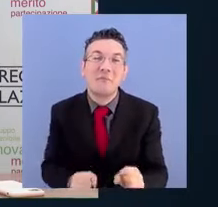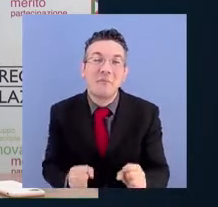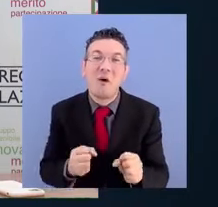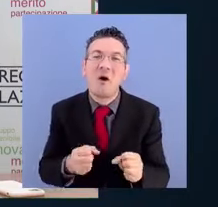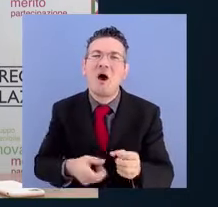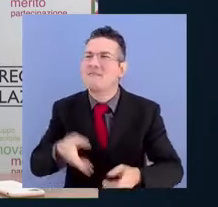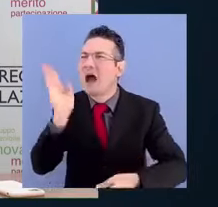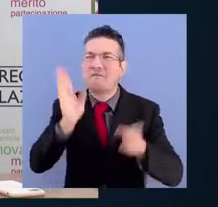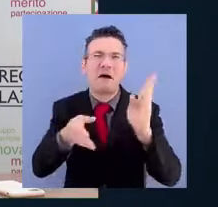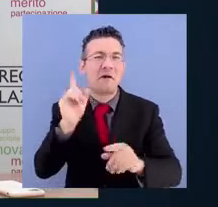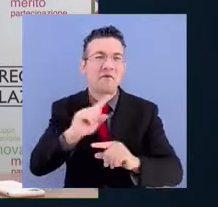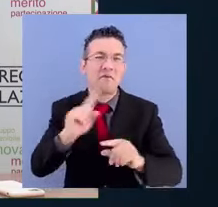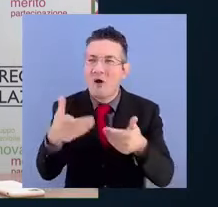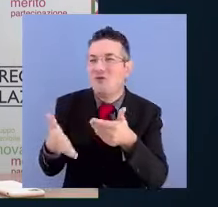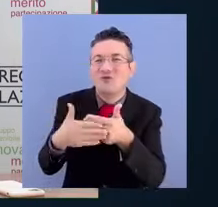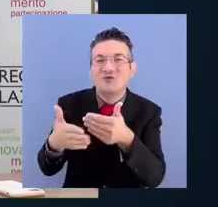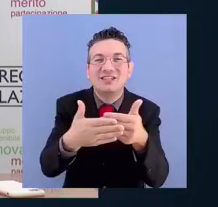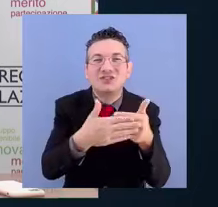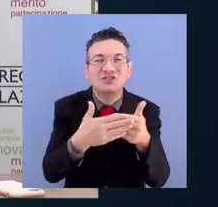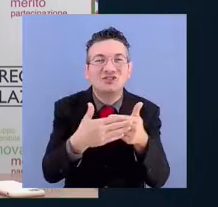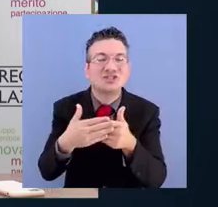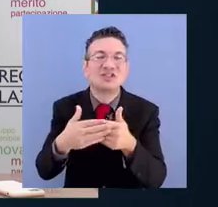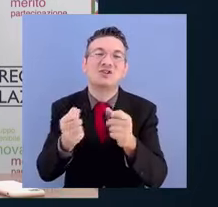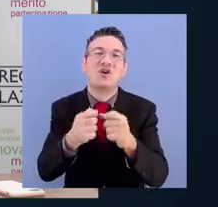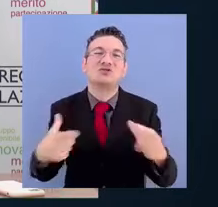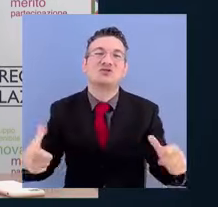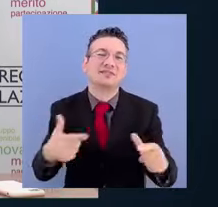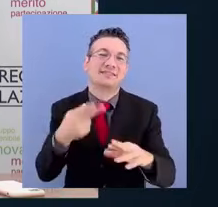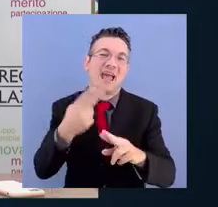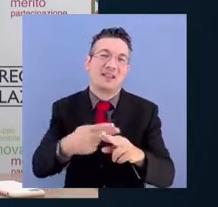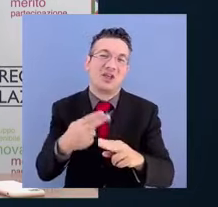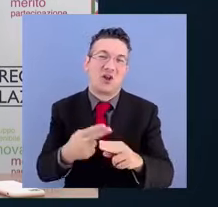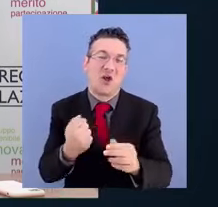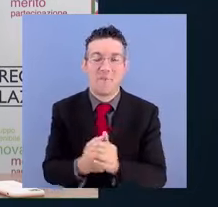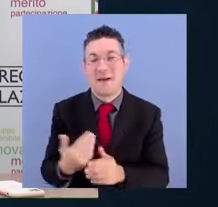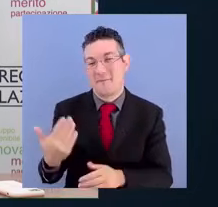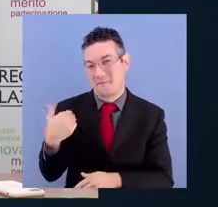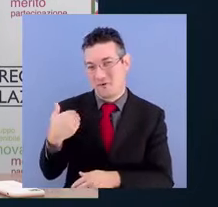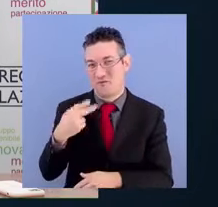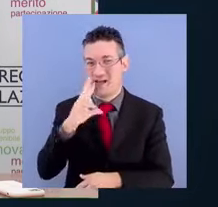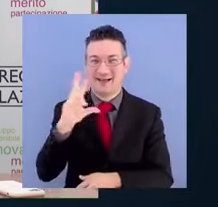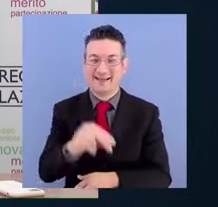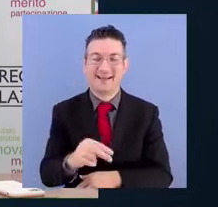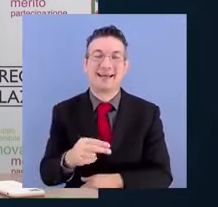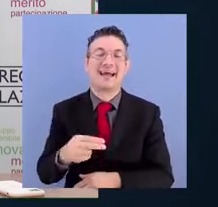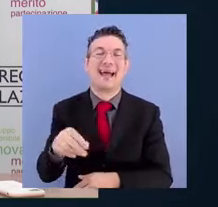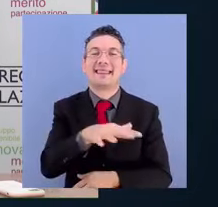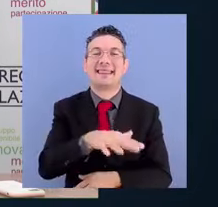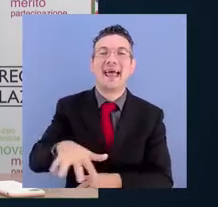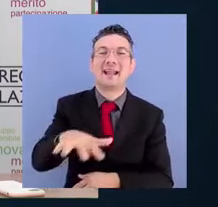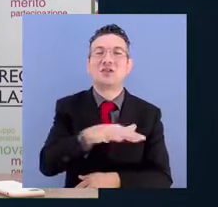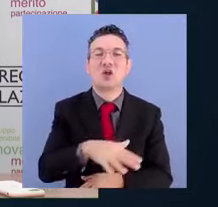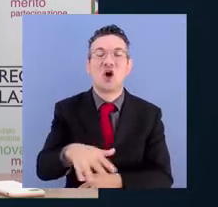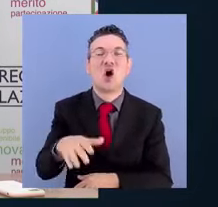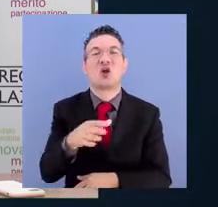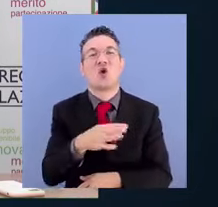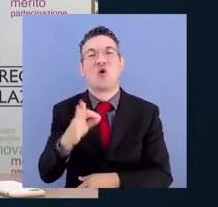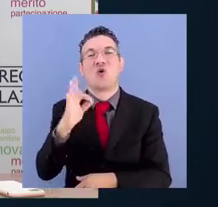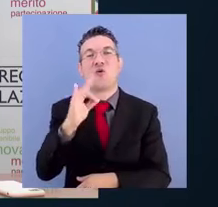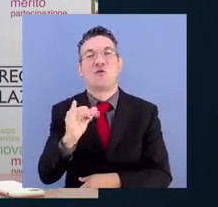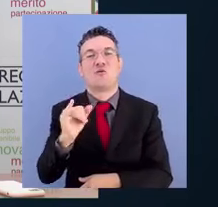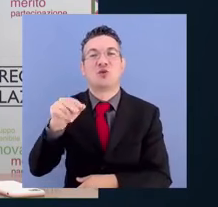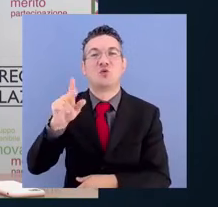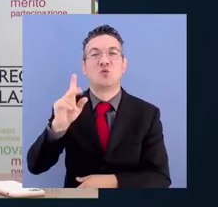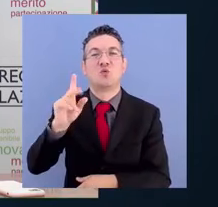nei dintorni della capitale prima faceva accenno al territorio del fucino un territorio